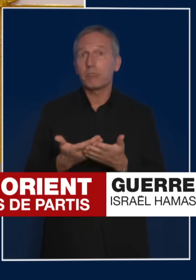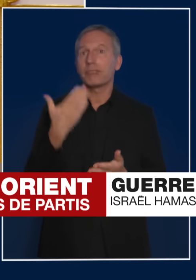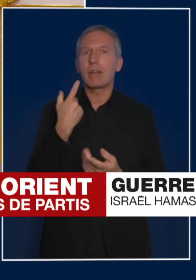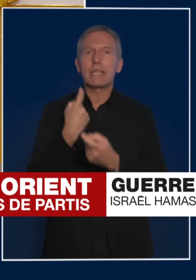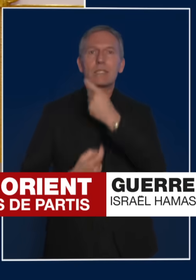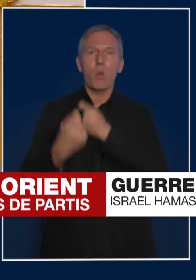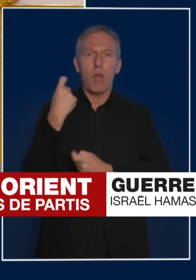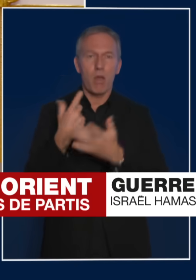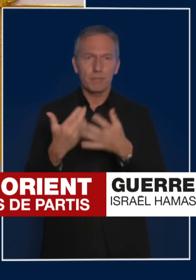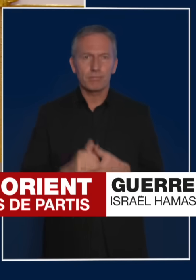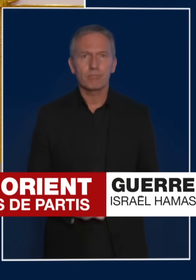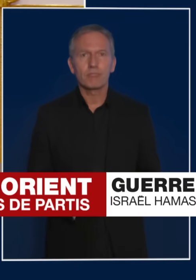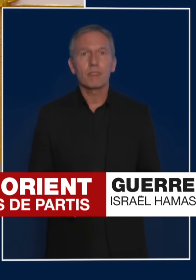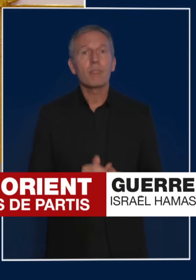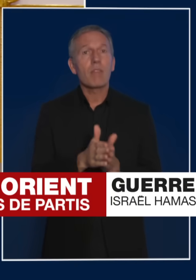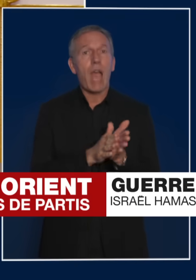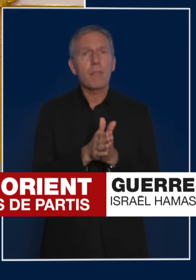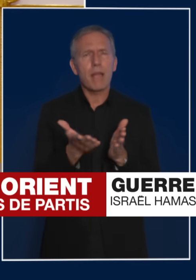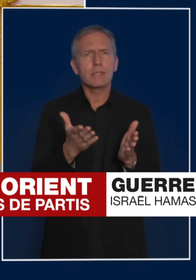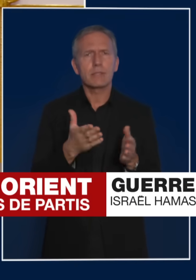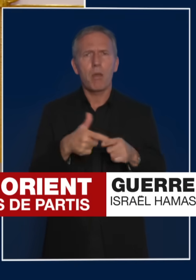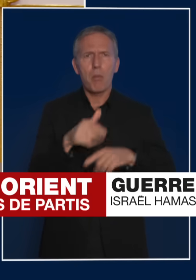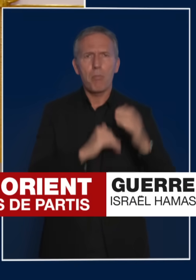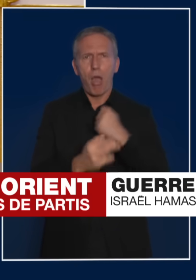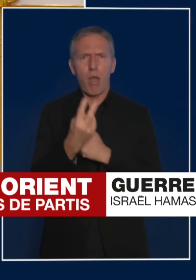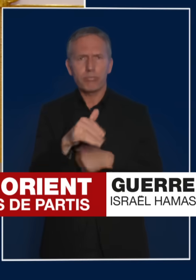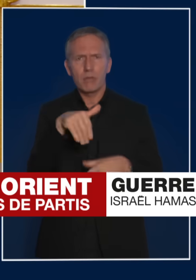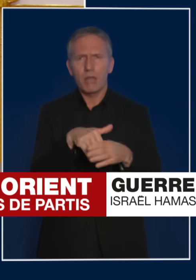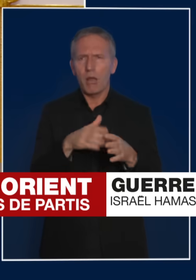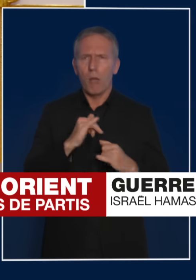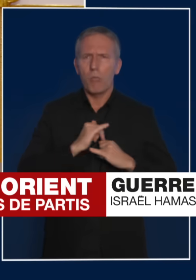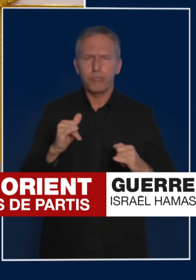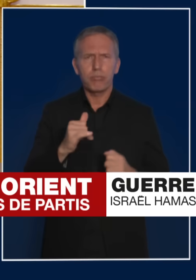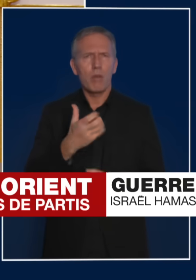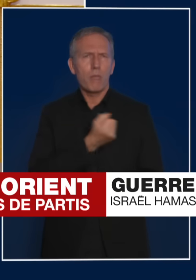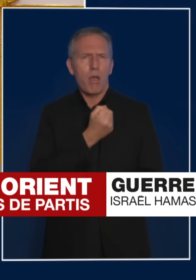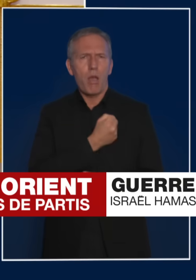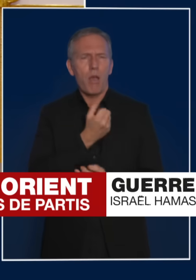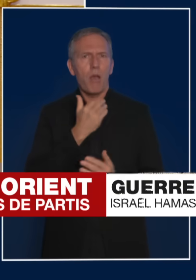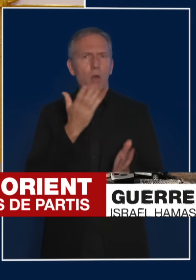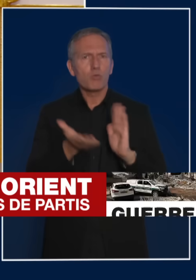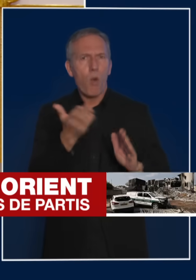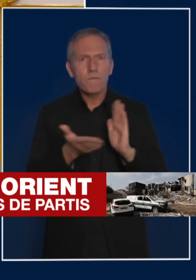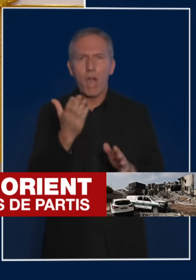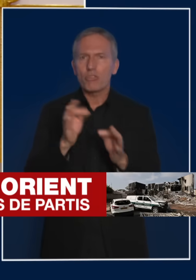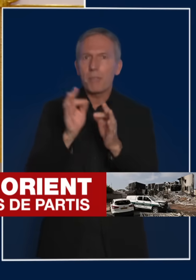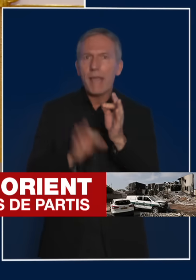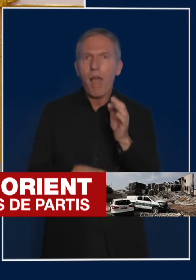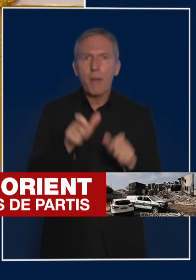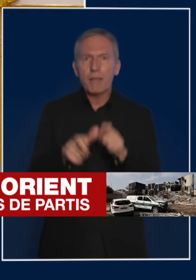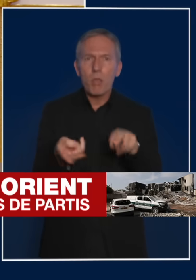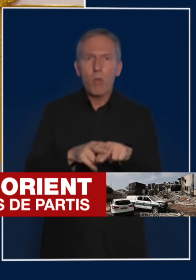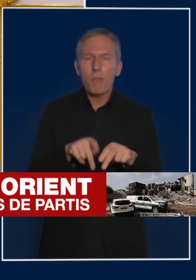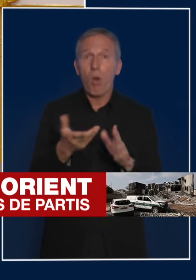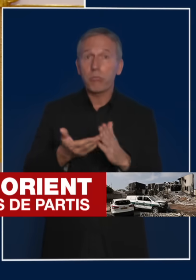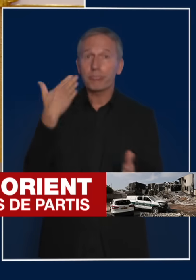histoire le Hamas a exécuté un plan qui par son ampleur sa barbarie son bilan humain n'a pas de